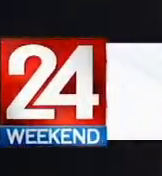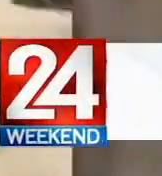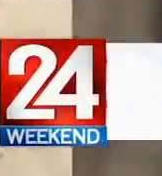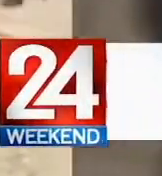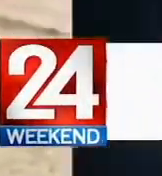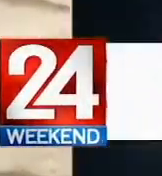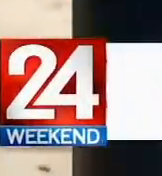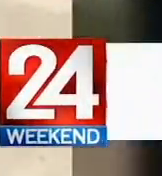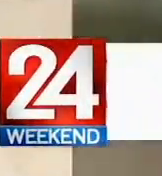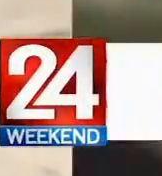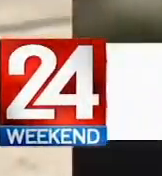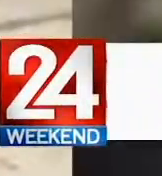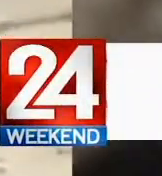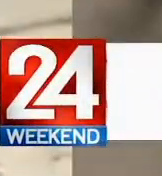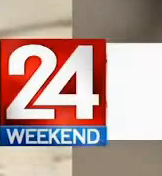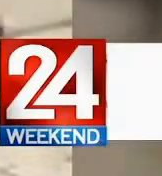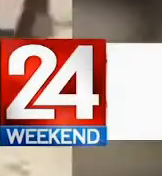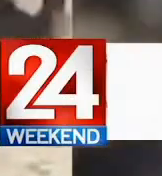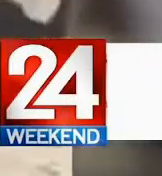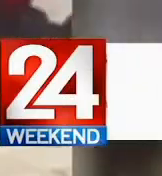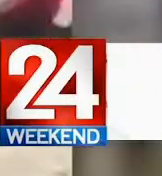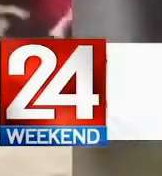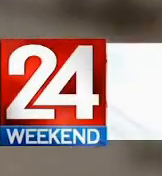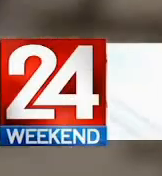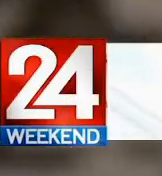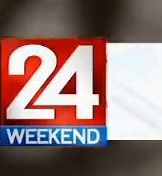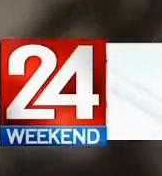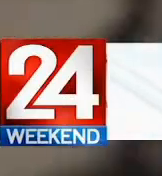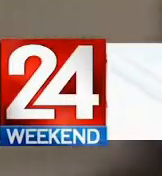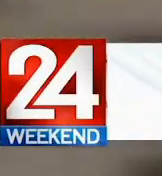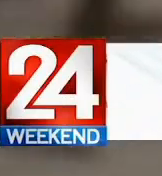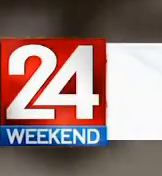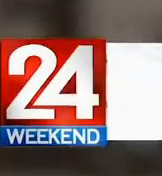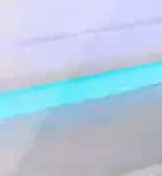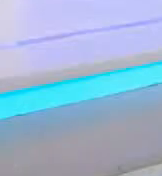At mga nagpepenitensya, sinipa at kinaladkad.